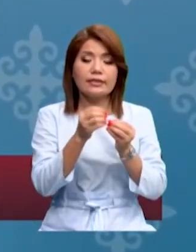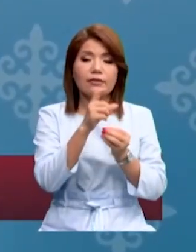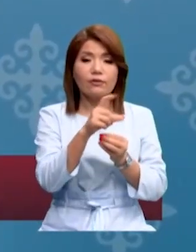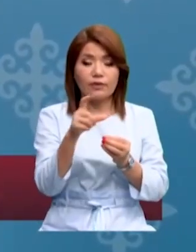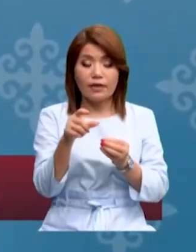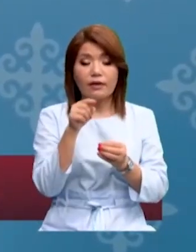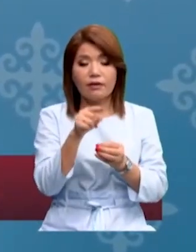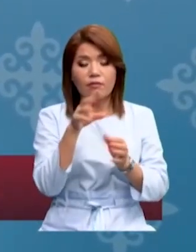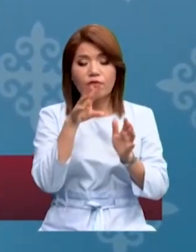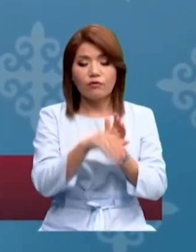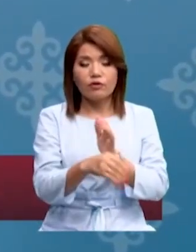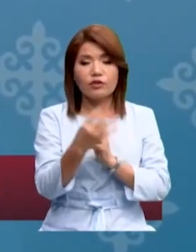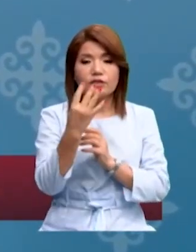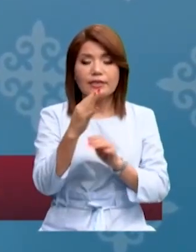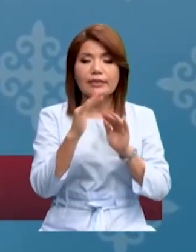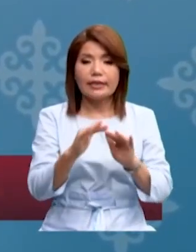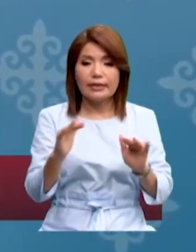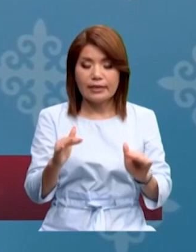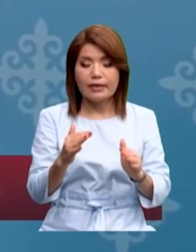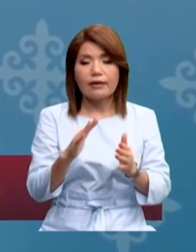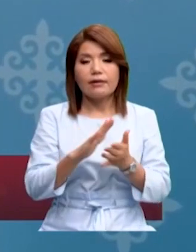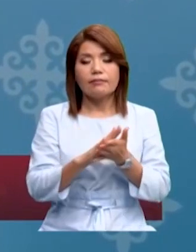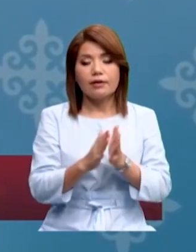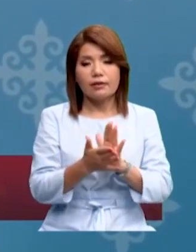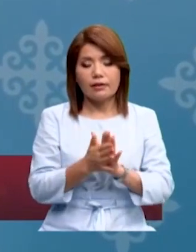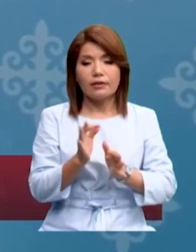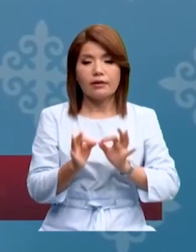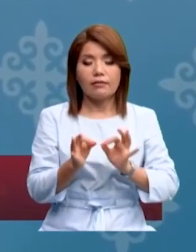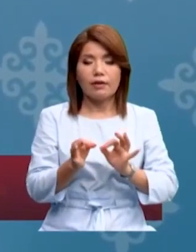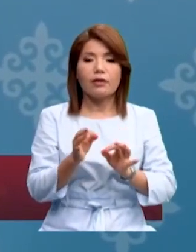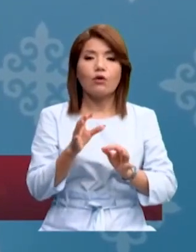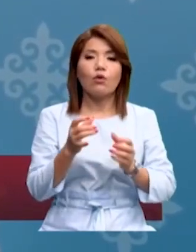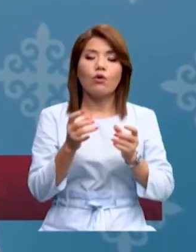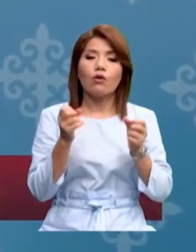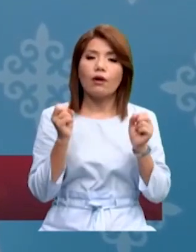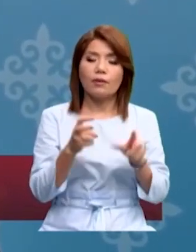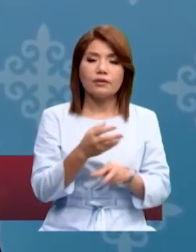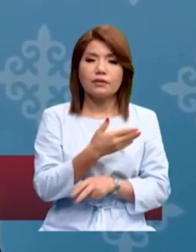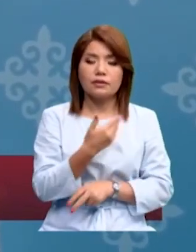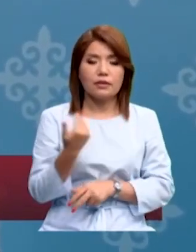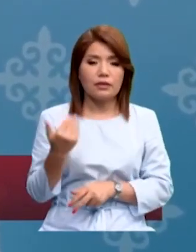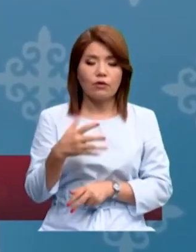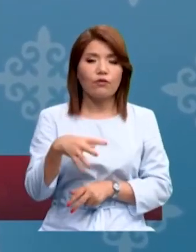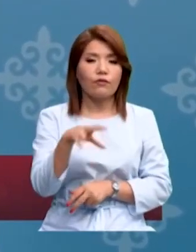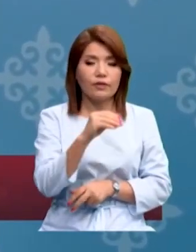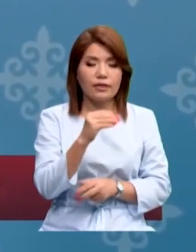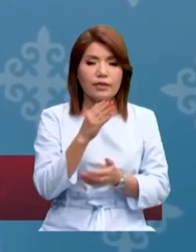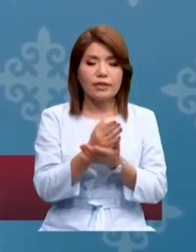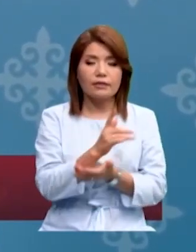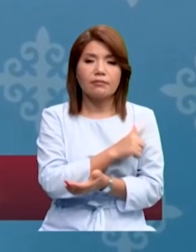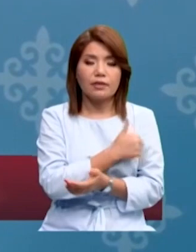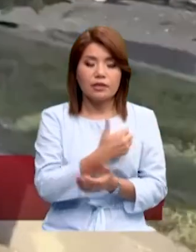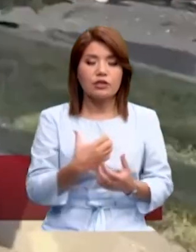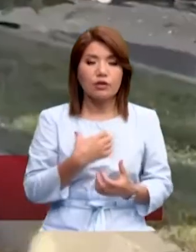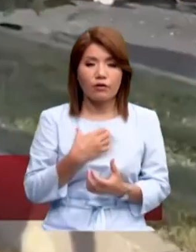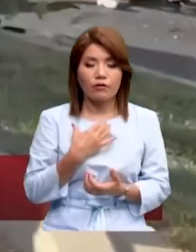соотечественников, в том числе 4 детей, состояние удовлетворительное. Угрозы их жизни нет. У всех имеются медицинские